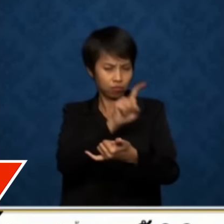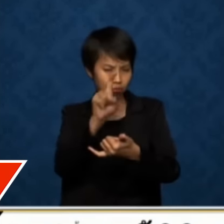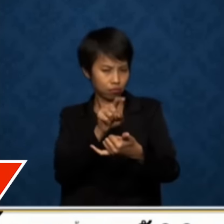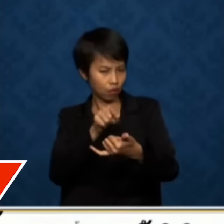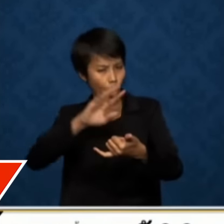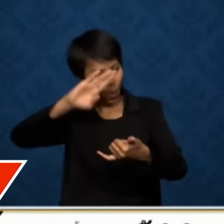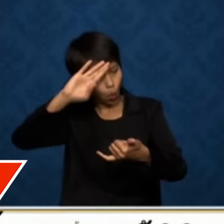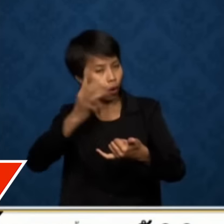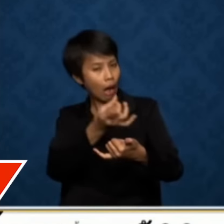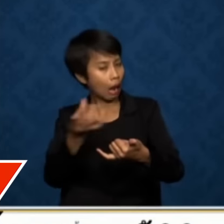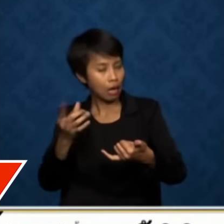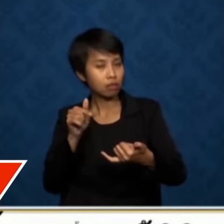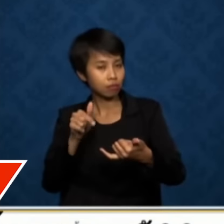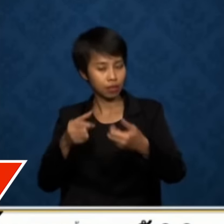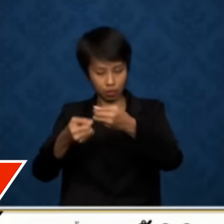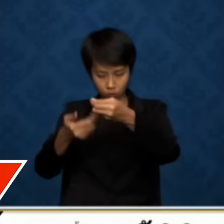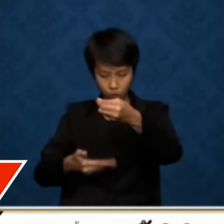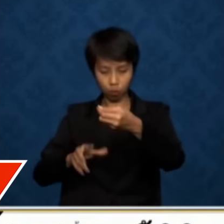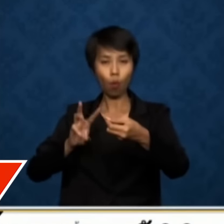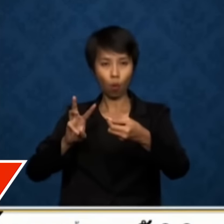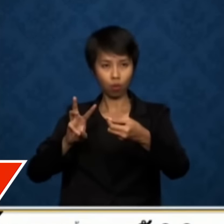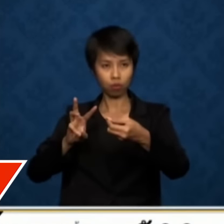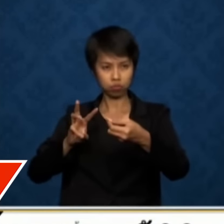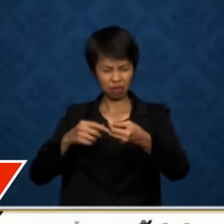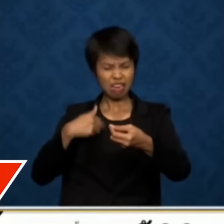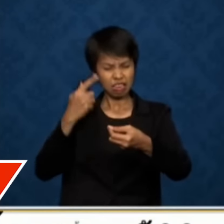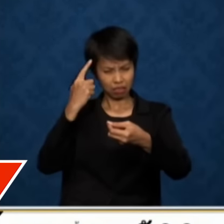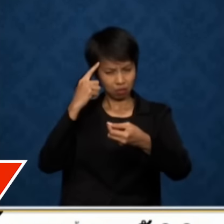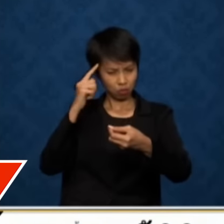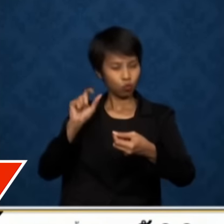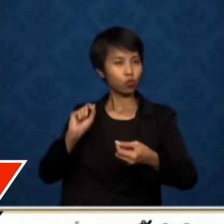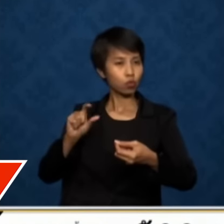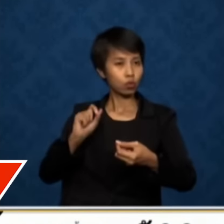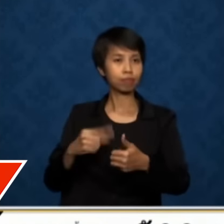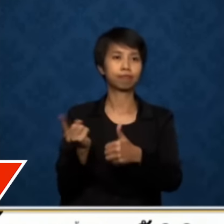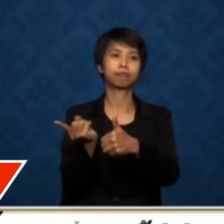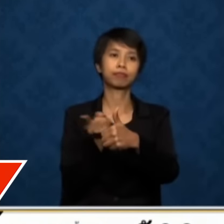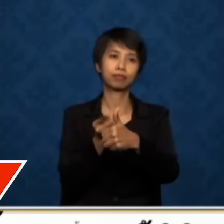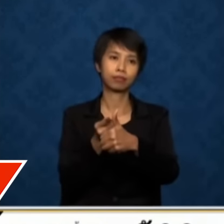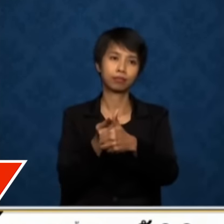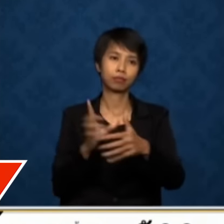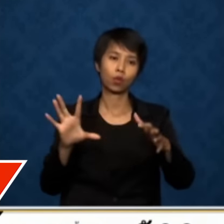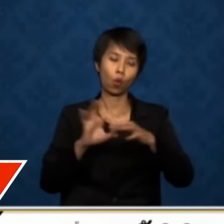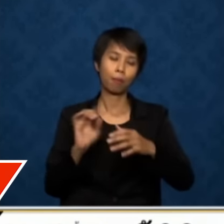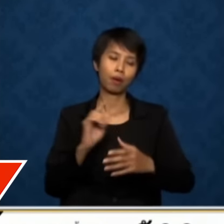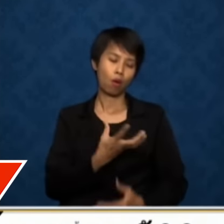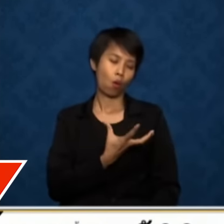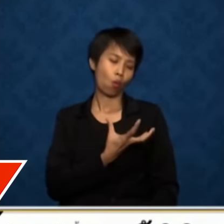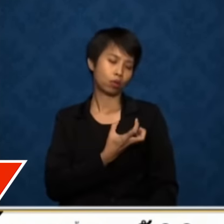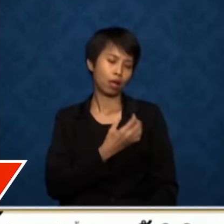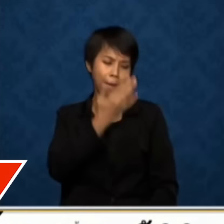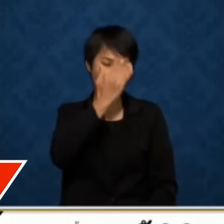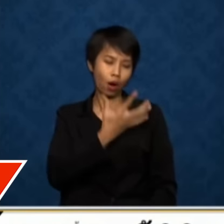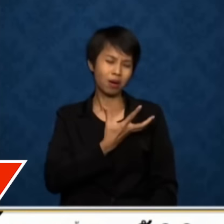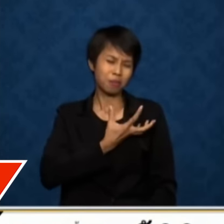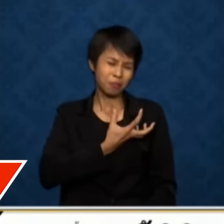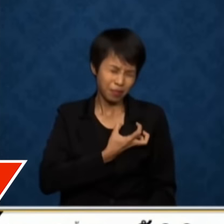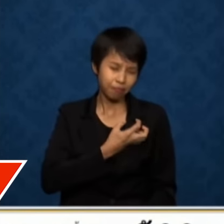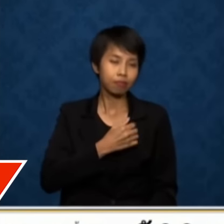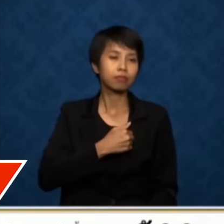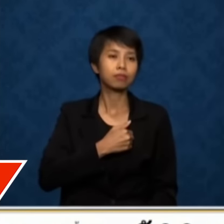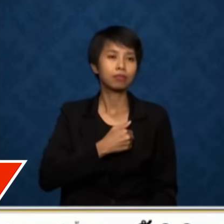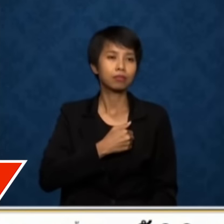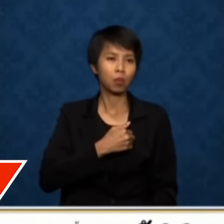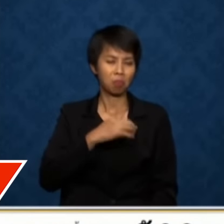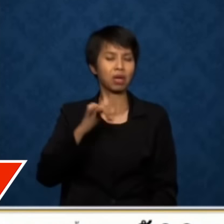คก็มีภาวะฉุกเฉินเยอะเหมือนกันท่านประธานอันแรกเป็นภาวะฉุกเฉินทางหลอดเลือดหัวใจมีเจ็บแน่นหน้าอกเหมือนถูกช้างทับได้ก็เป็น